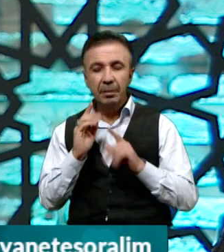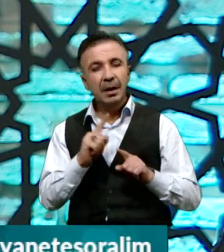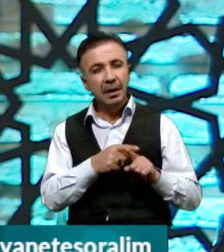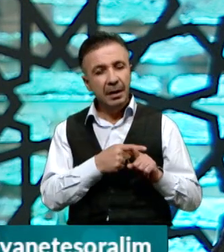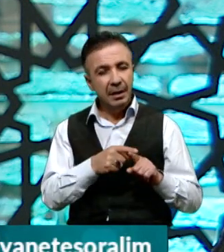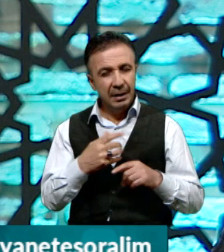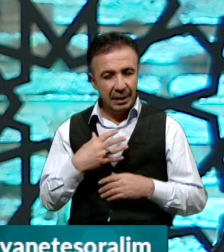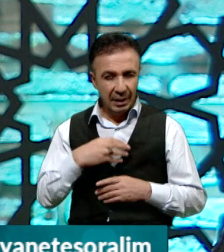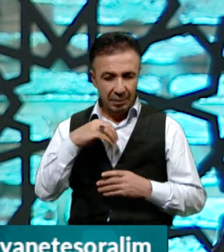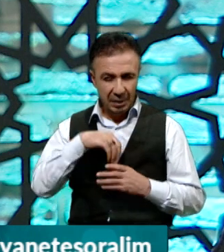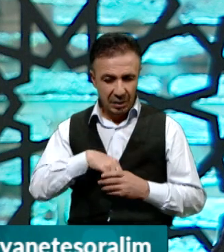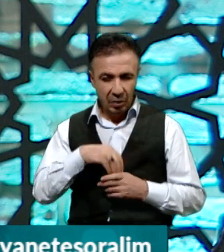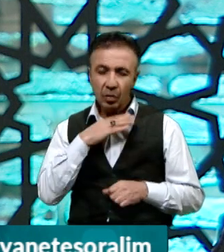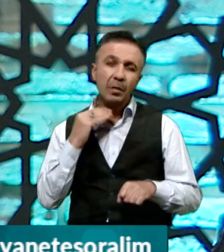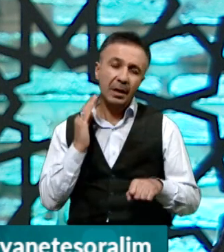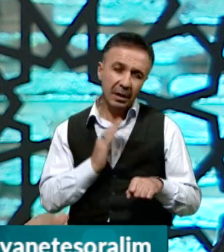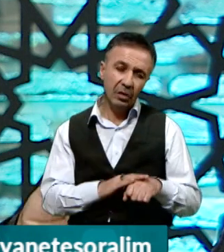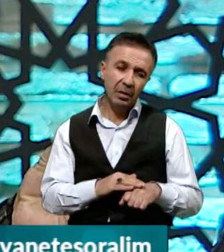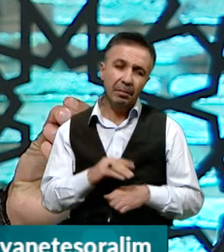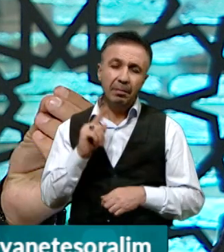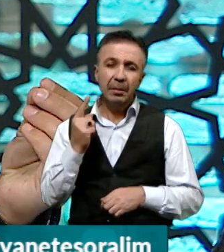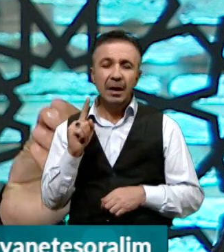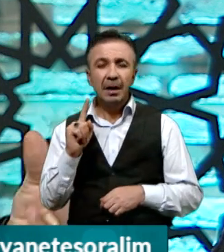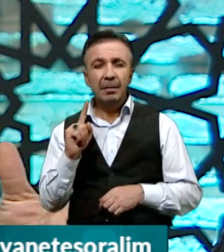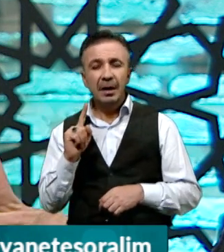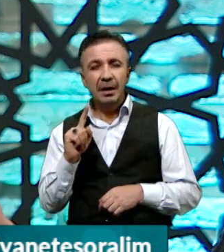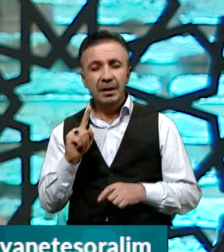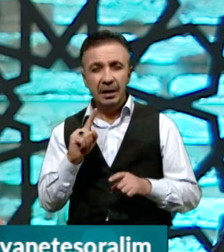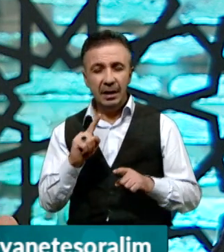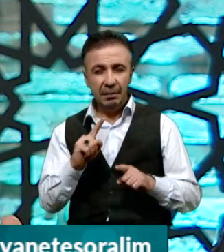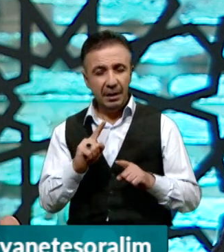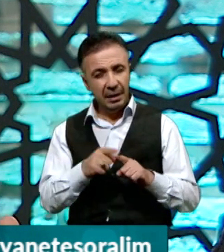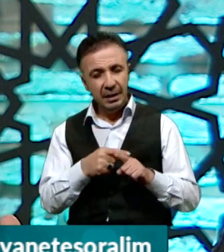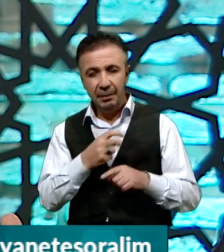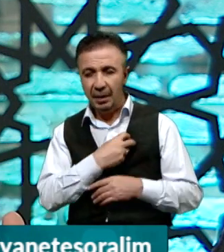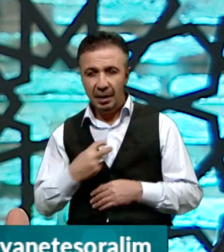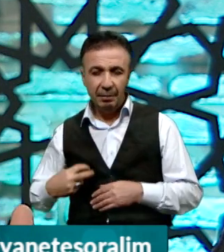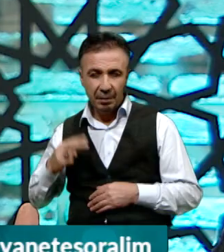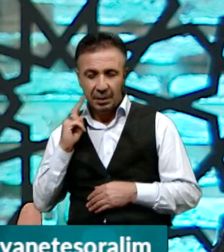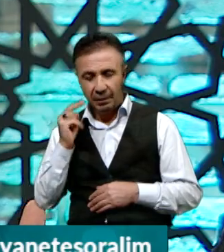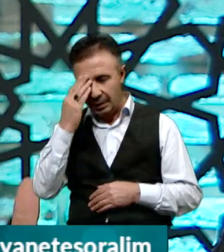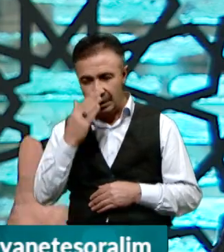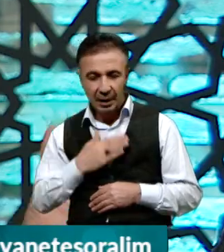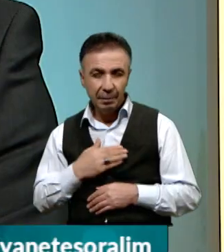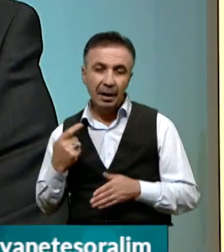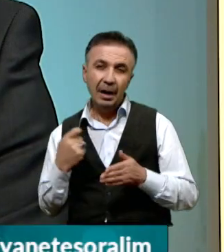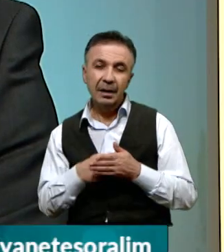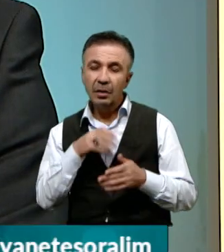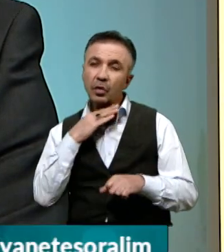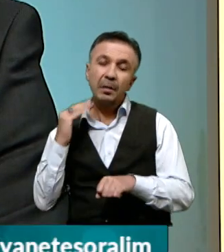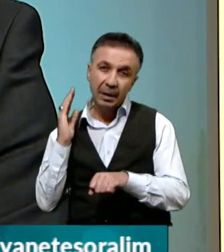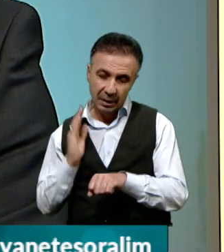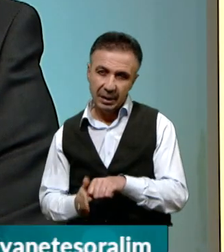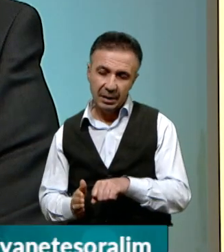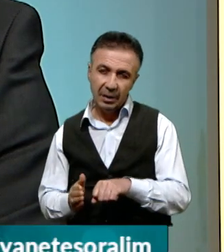için zaten tabii. Vacipte kesiyoruz. Bir hisse de Efendimiz sallallahu aleyhi ve sellemin adına kesiyoruz. Yani